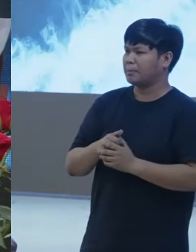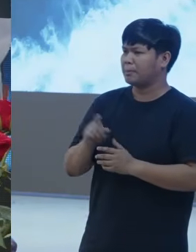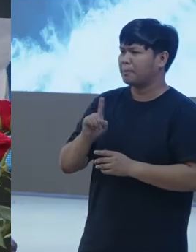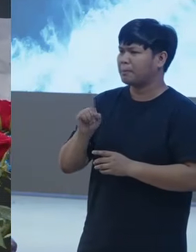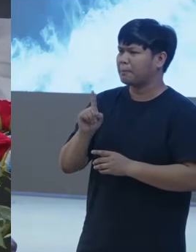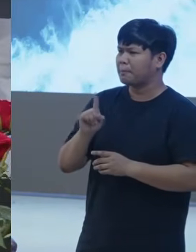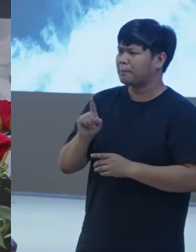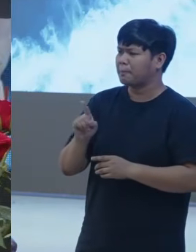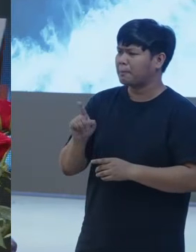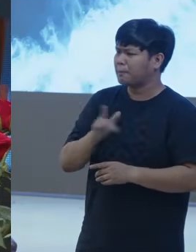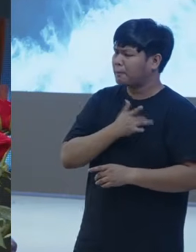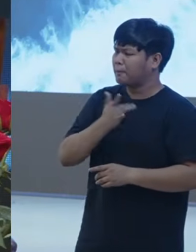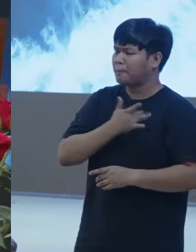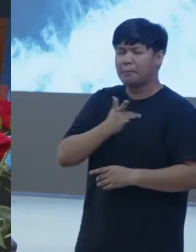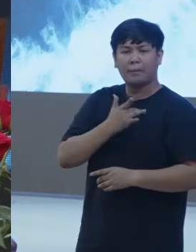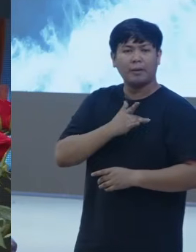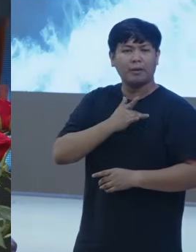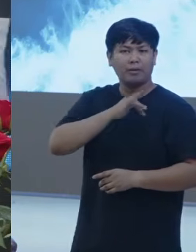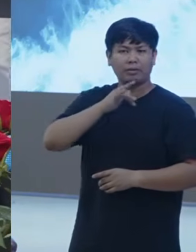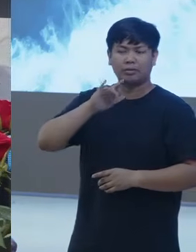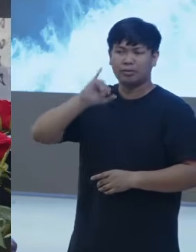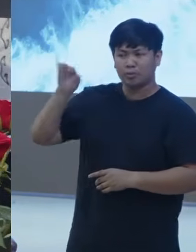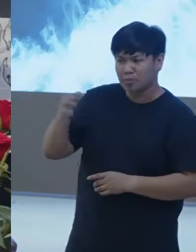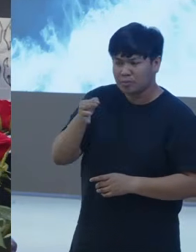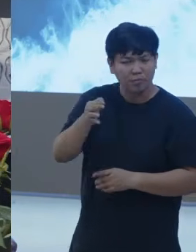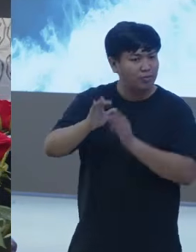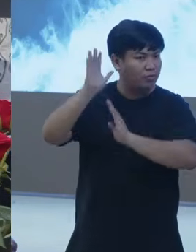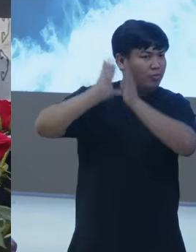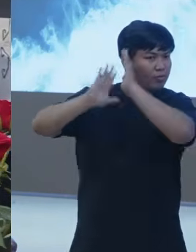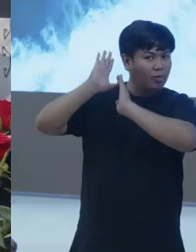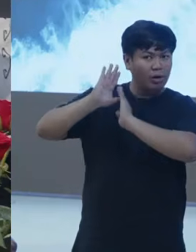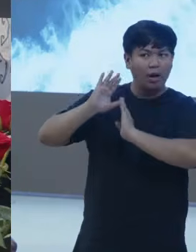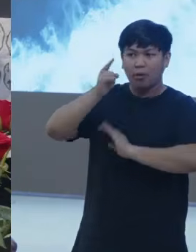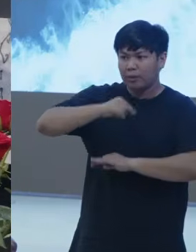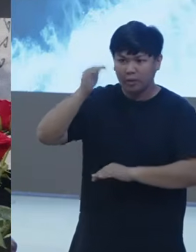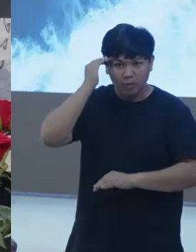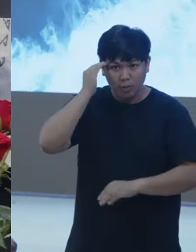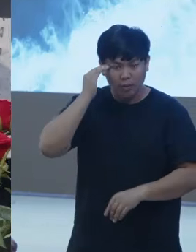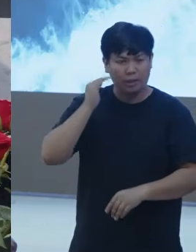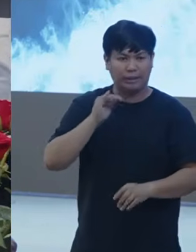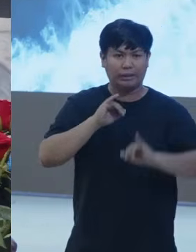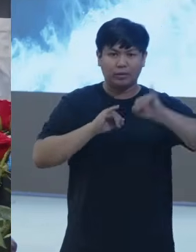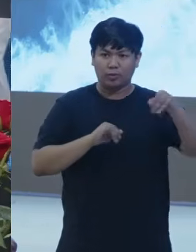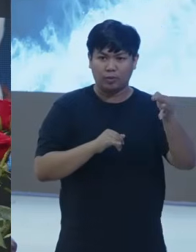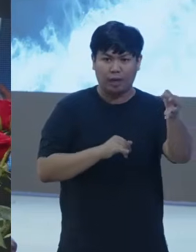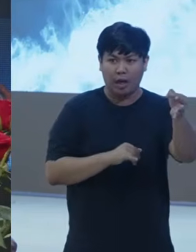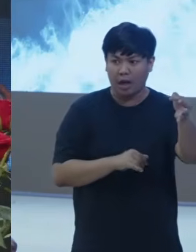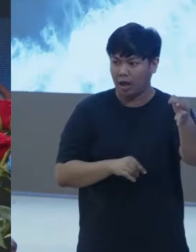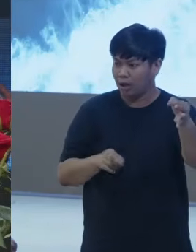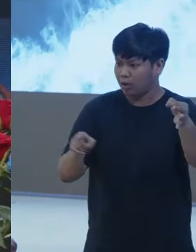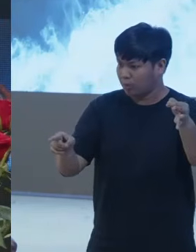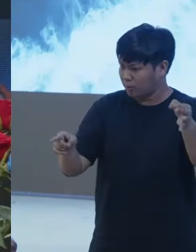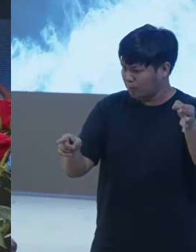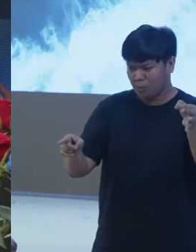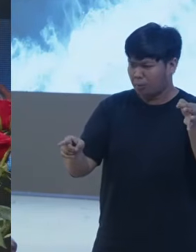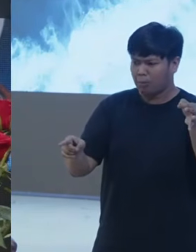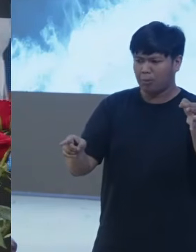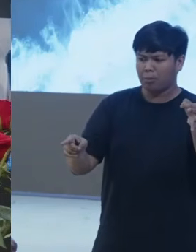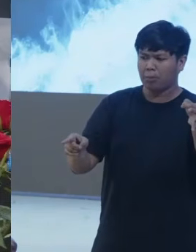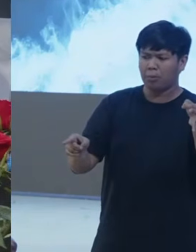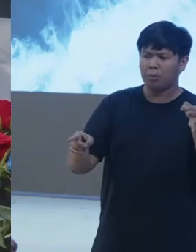ang feelings ni Jonah sa Nineveh. Alam natin kasi na ayaw niyang maligtas ang